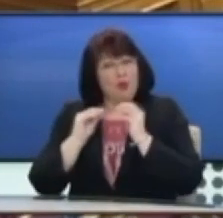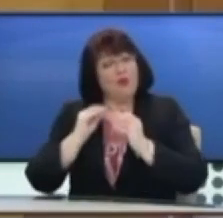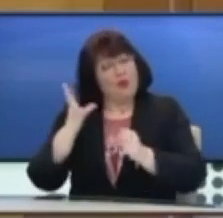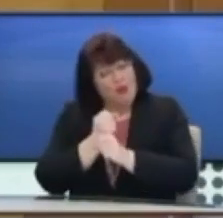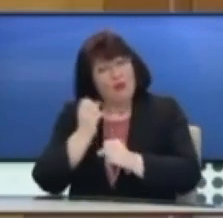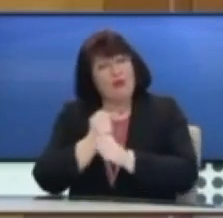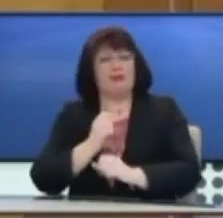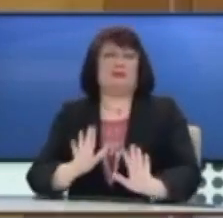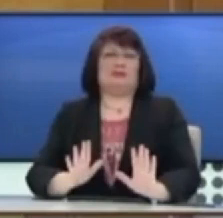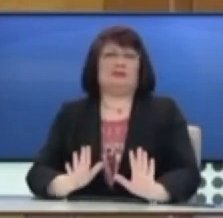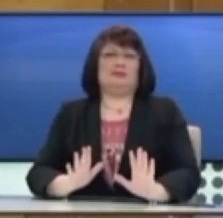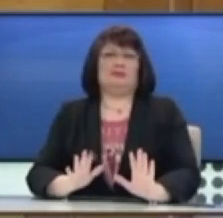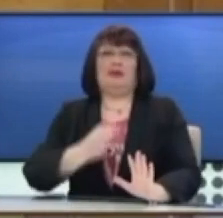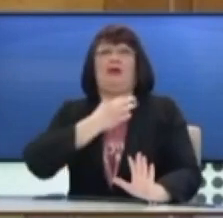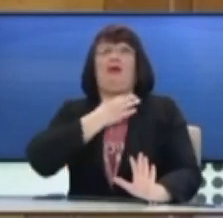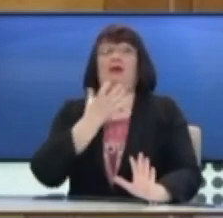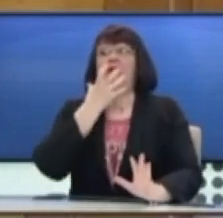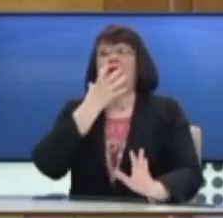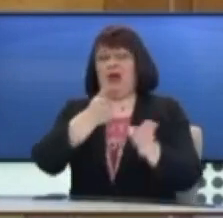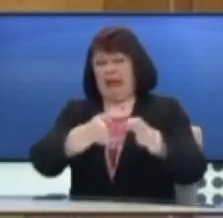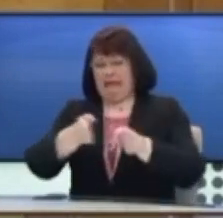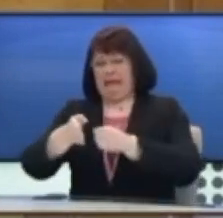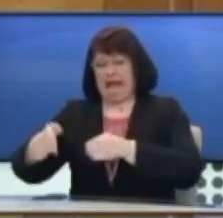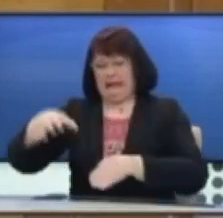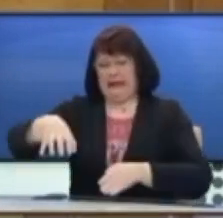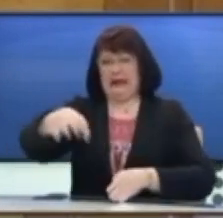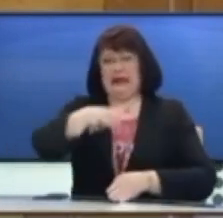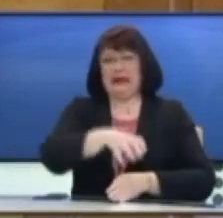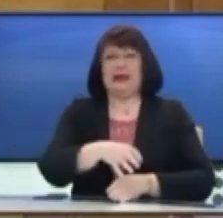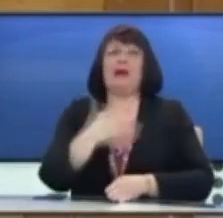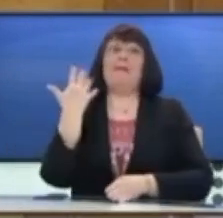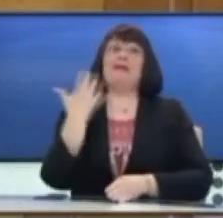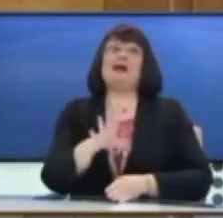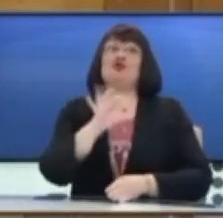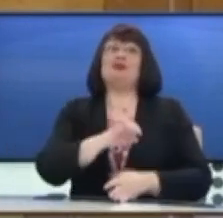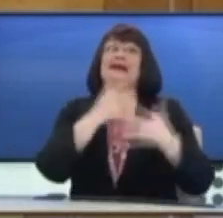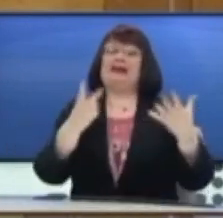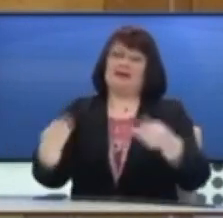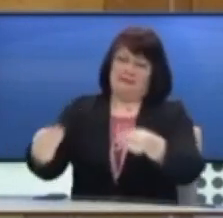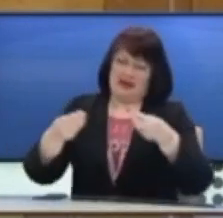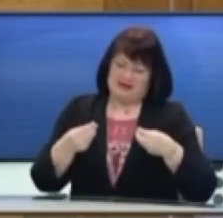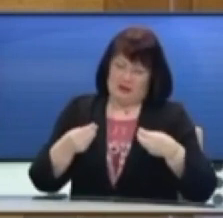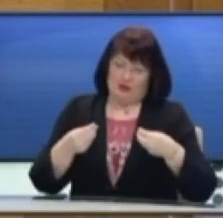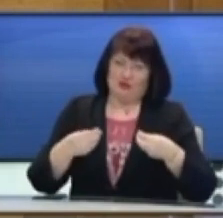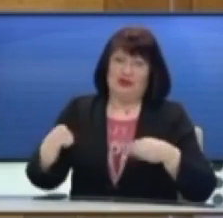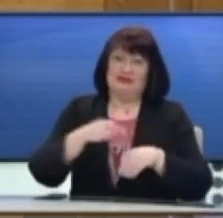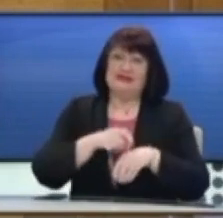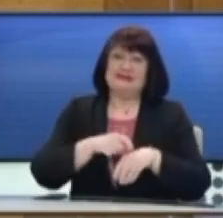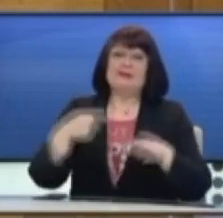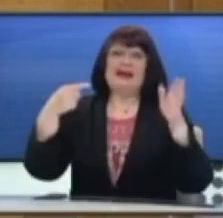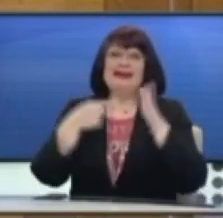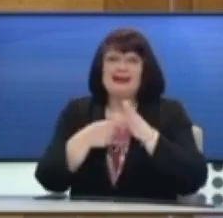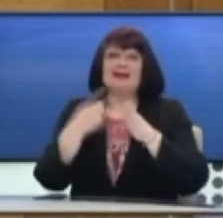καθυπαγόρευση, υπογραμμίζει. Και όλα αυτά μάλιστα εφόσον στην προκειμένη περίπτωση η αρχή έχει ήδη επιληφθεί αρμοδίως